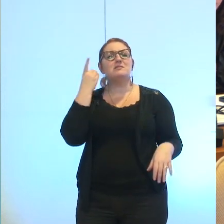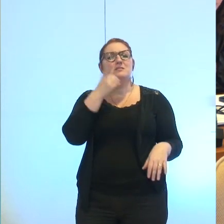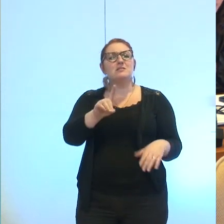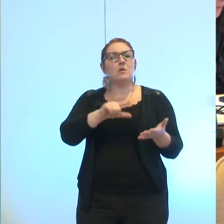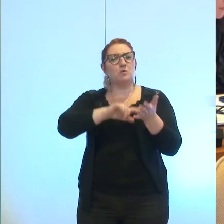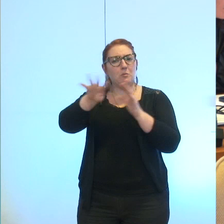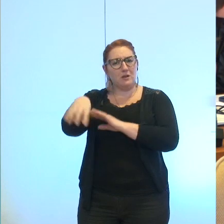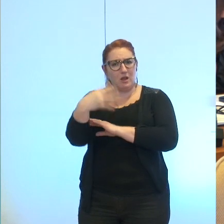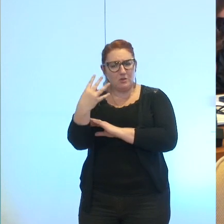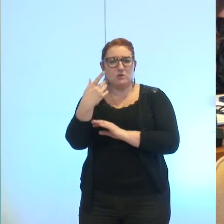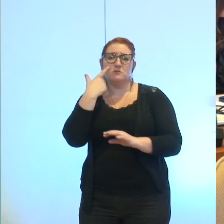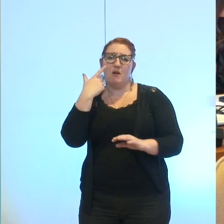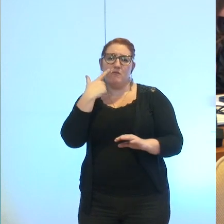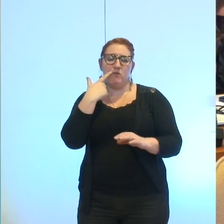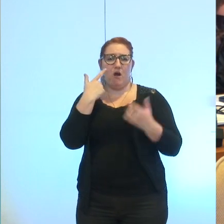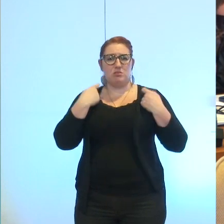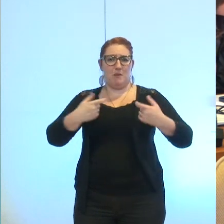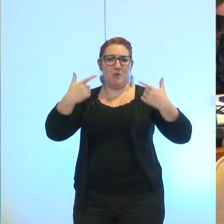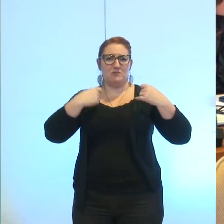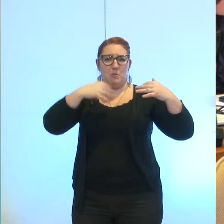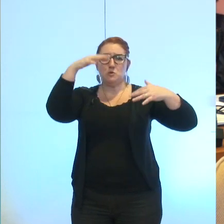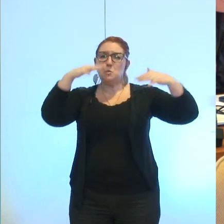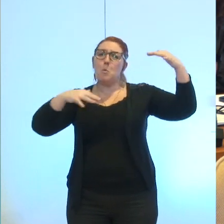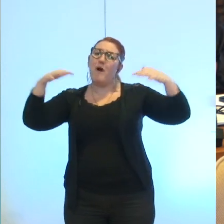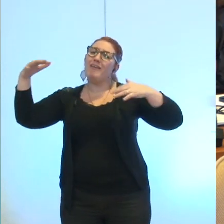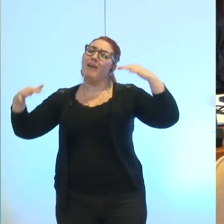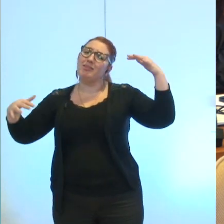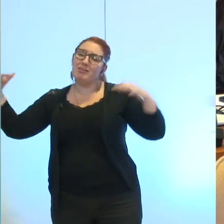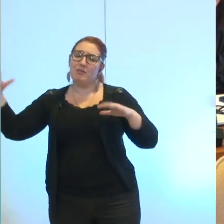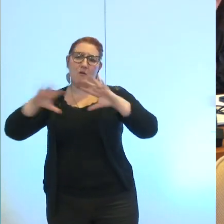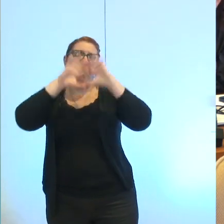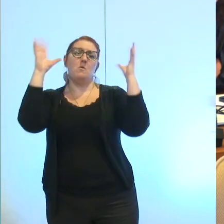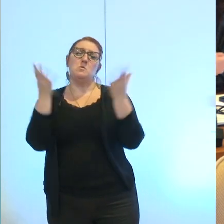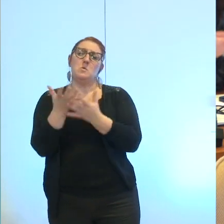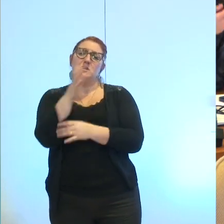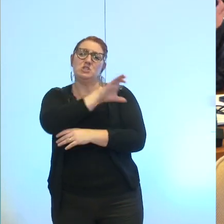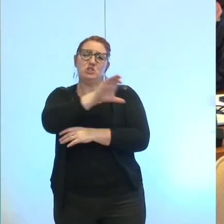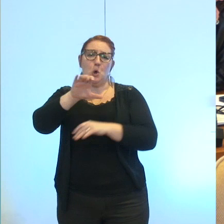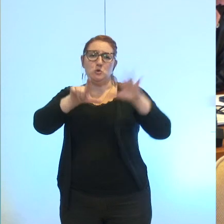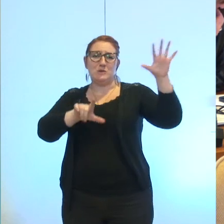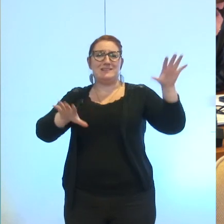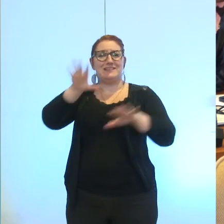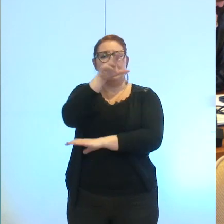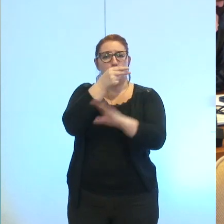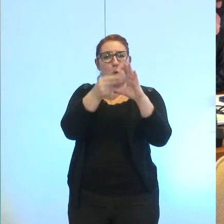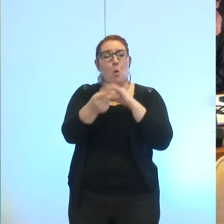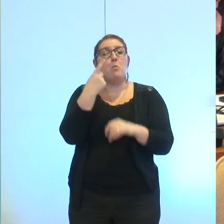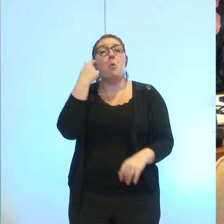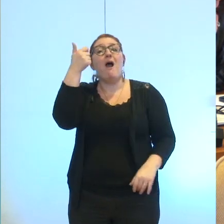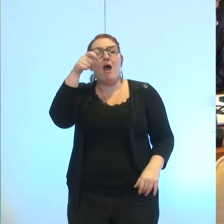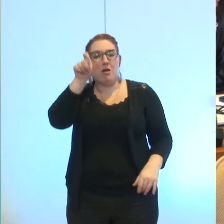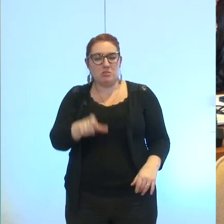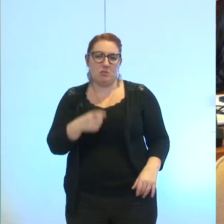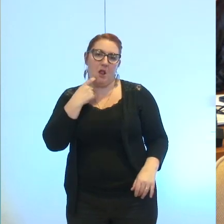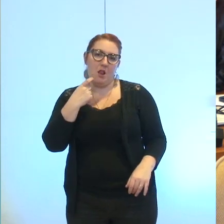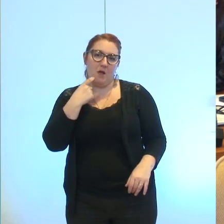moyenne des dépenses affecté à cette activité est de 175 € par élève et pour 25 %